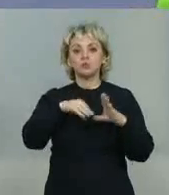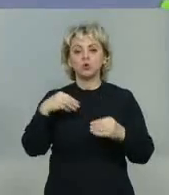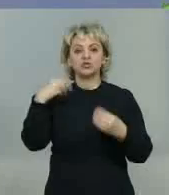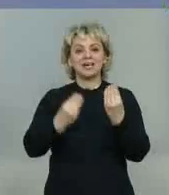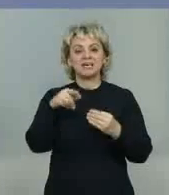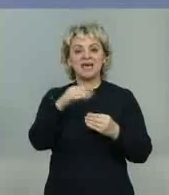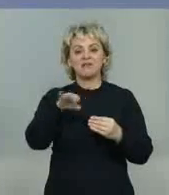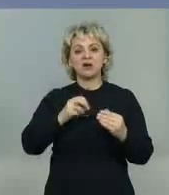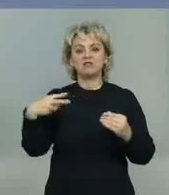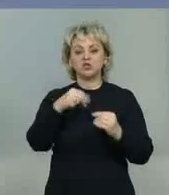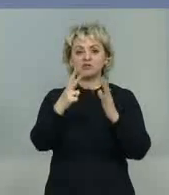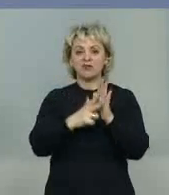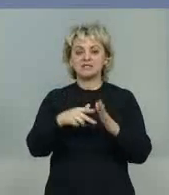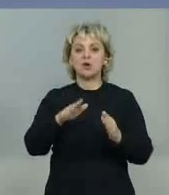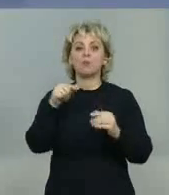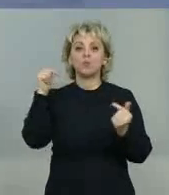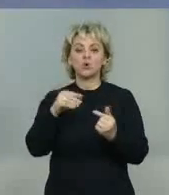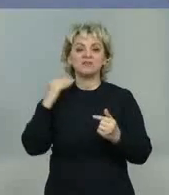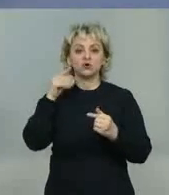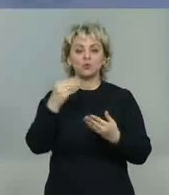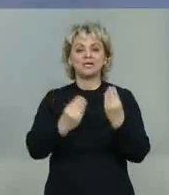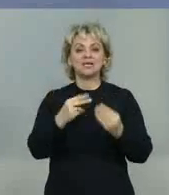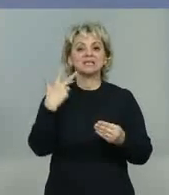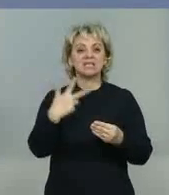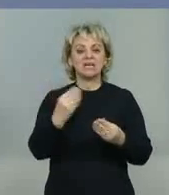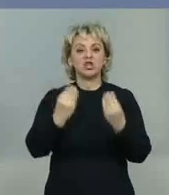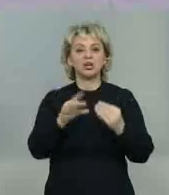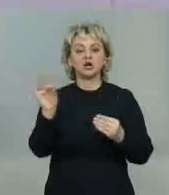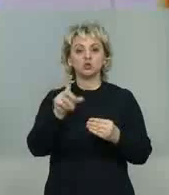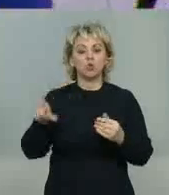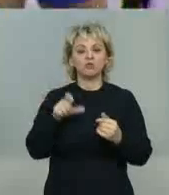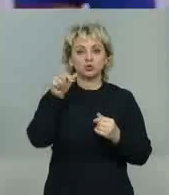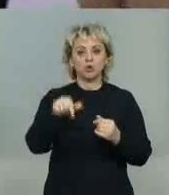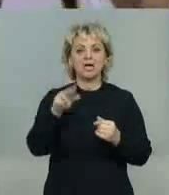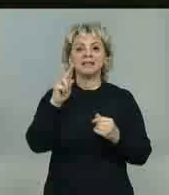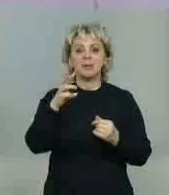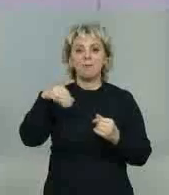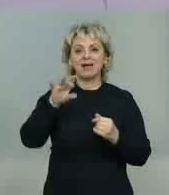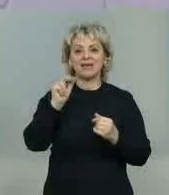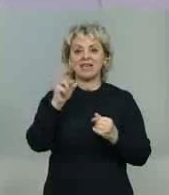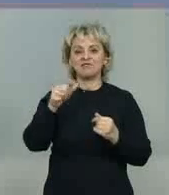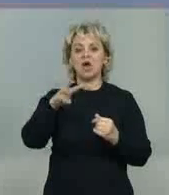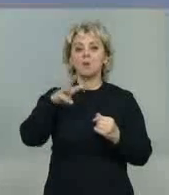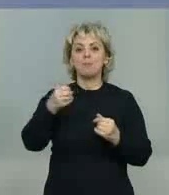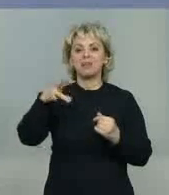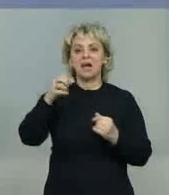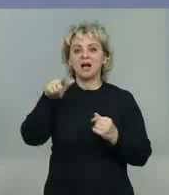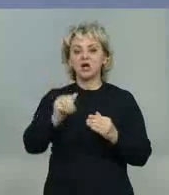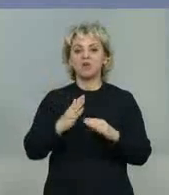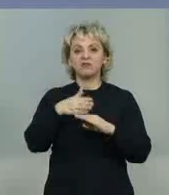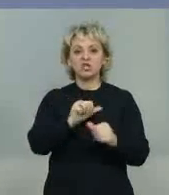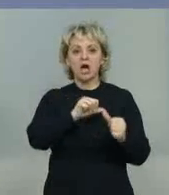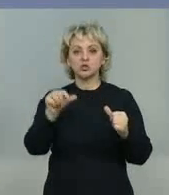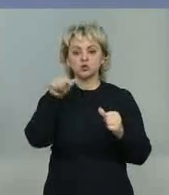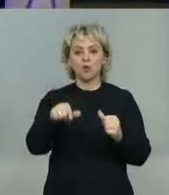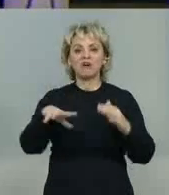гандбольного Евро-2018 против Румынии сыграли три игрока Ростов-Дона. Ксения Макеева и Юлия Моногарова вышли в